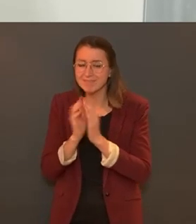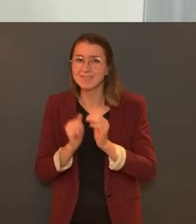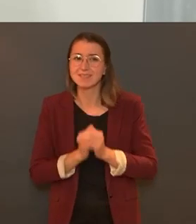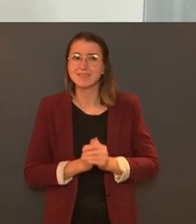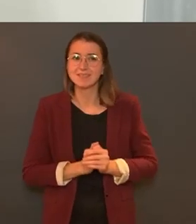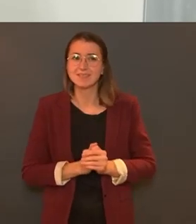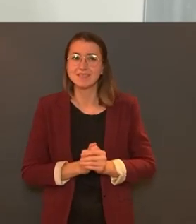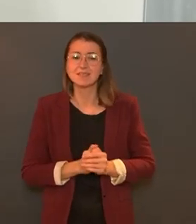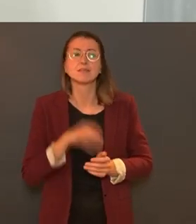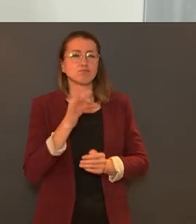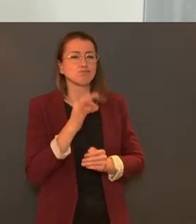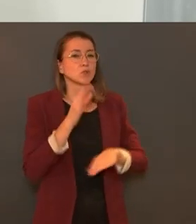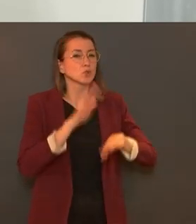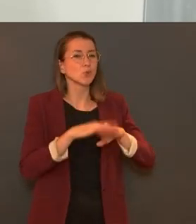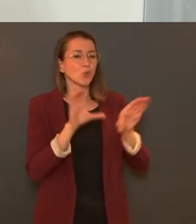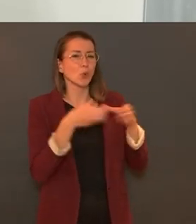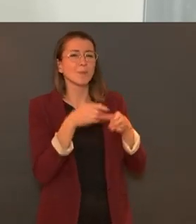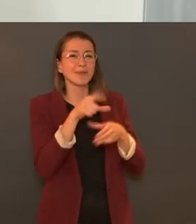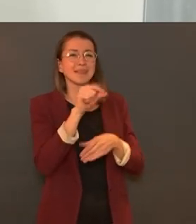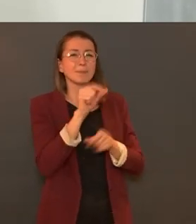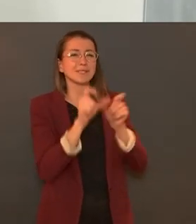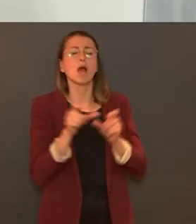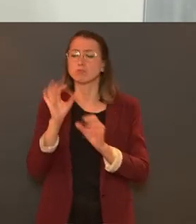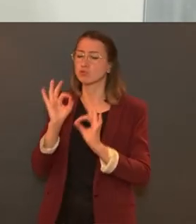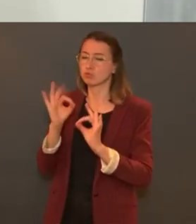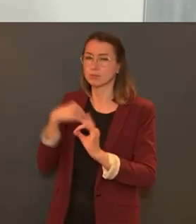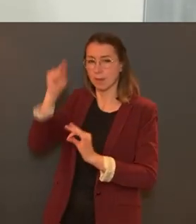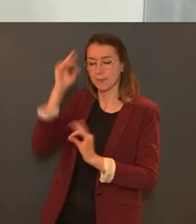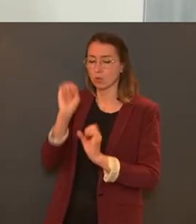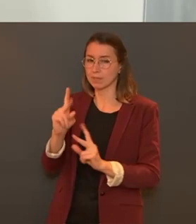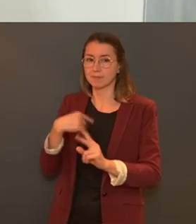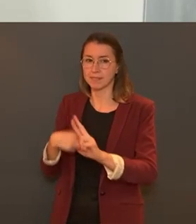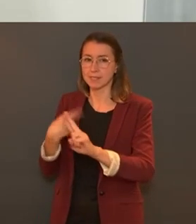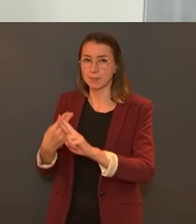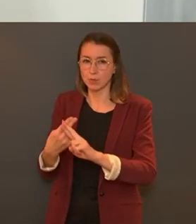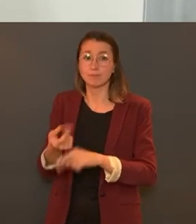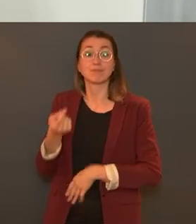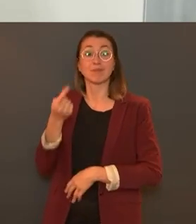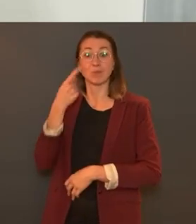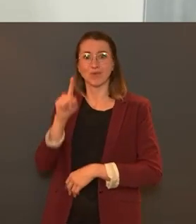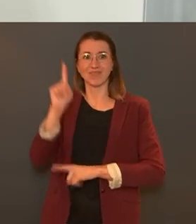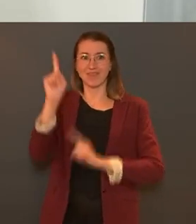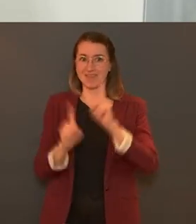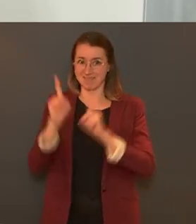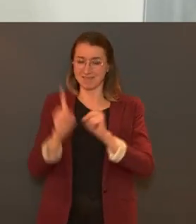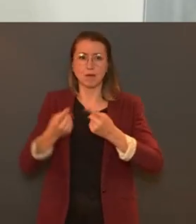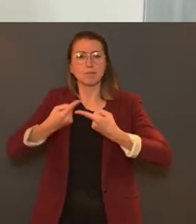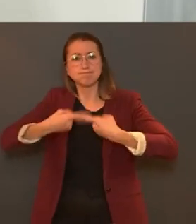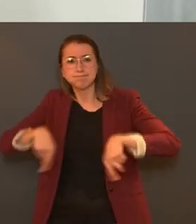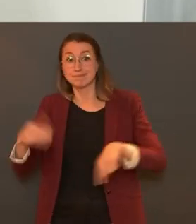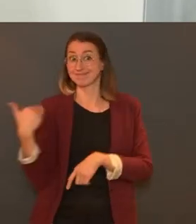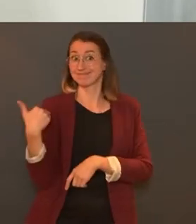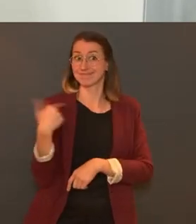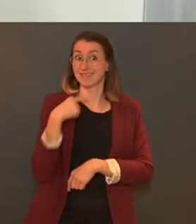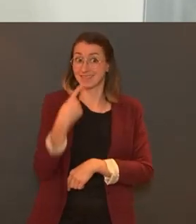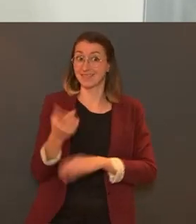Oui, donc ça c'était sur la partie festive. Alors pour la partie festive, je l'ai dit, mais donc c'est bien que vous posiez la question parce que manifestement